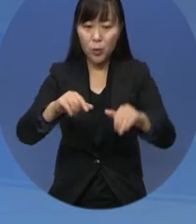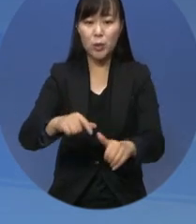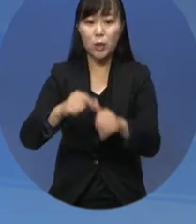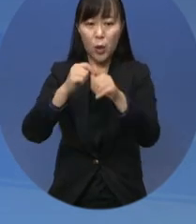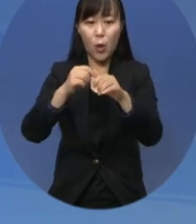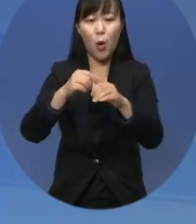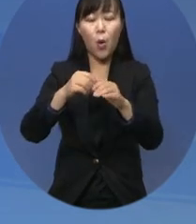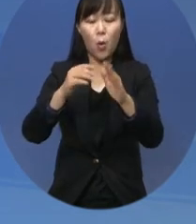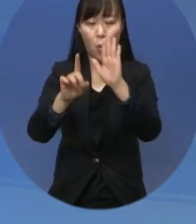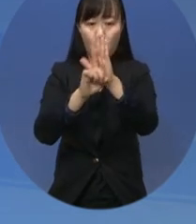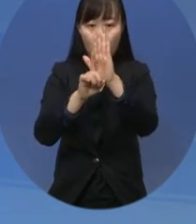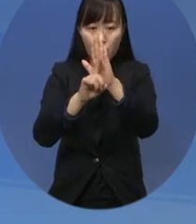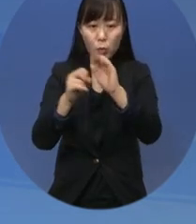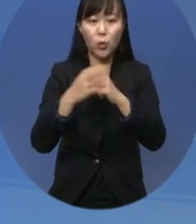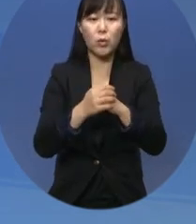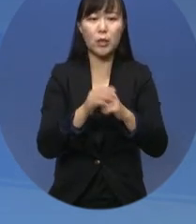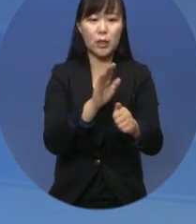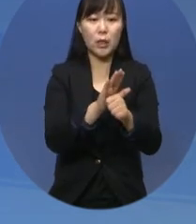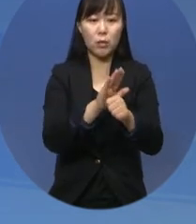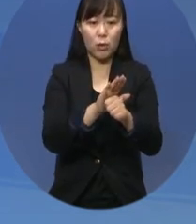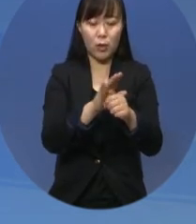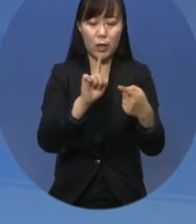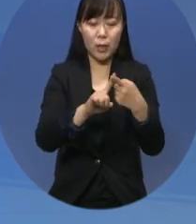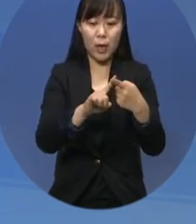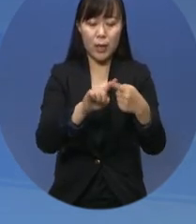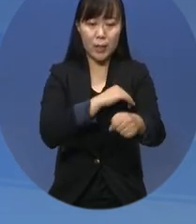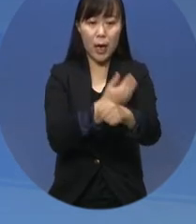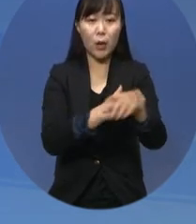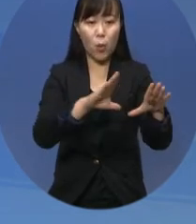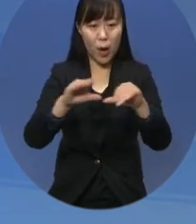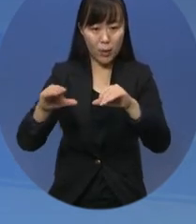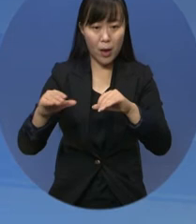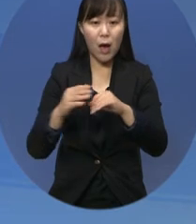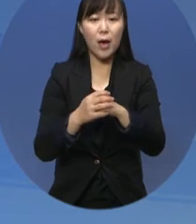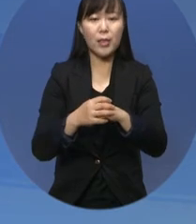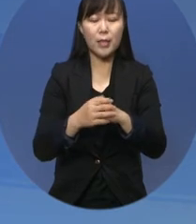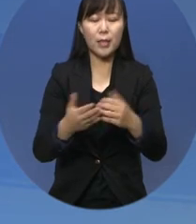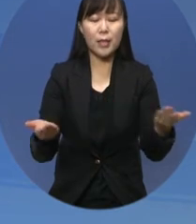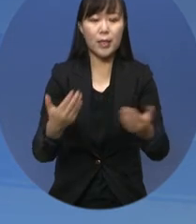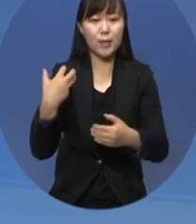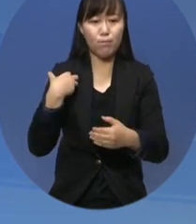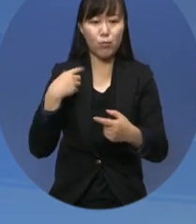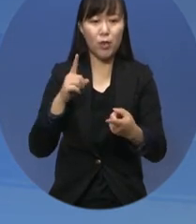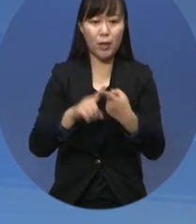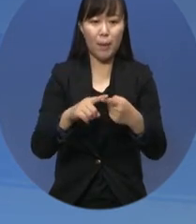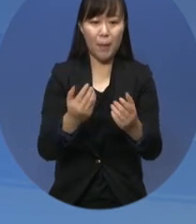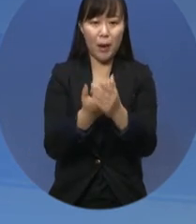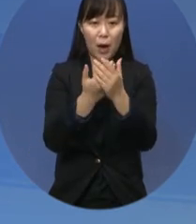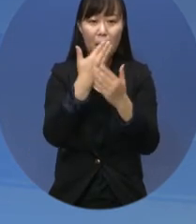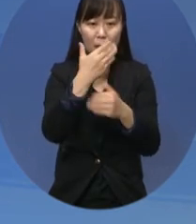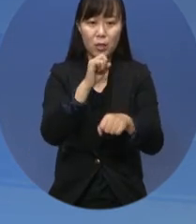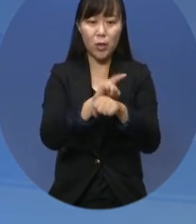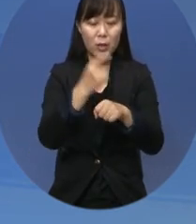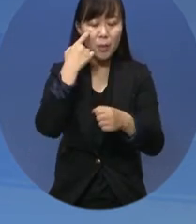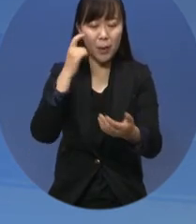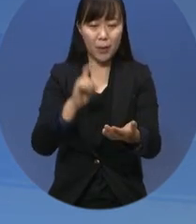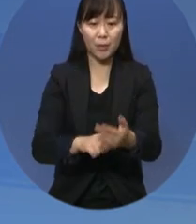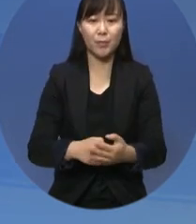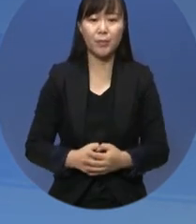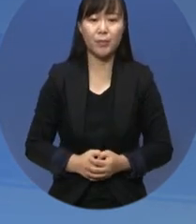게시와 지원 응시 자격 완화, 적합 직무 개발 등 장애인 채용의 가능성을 발견하게